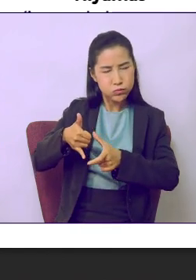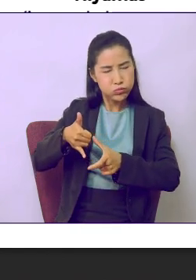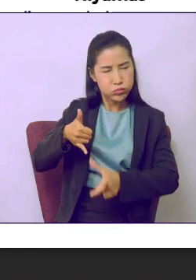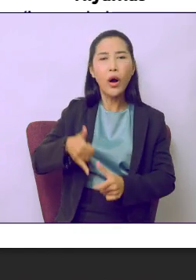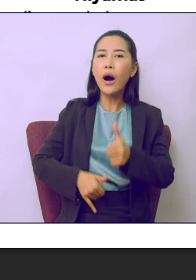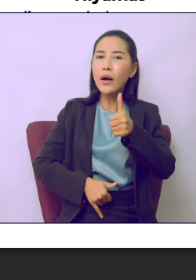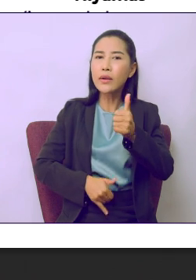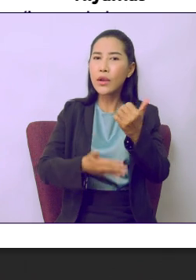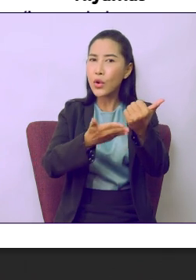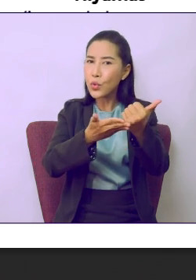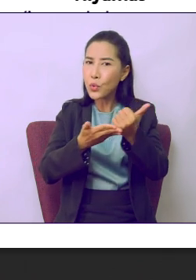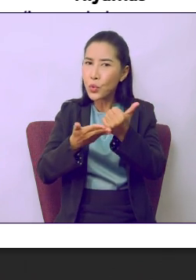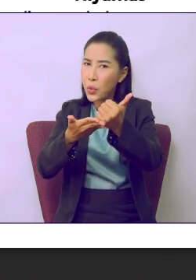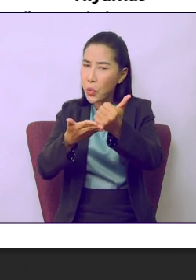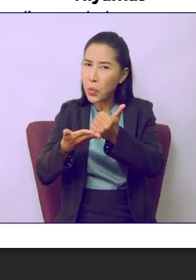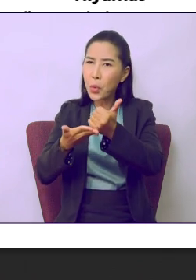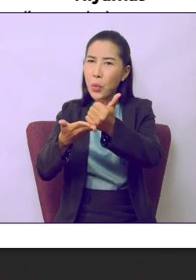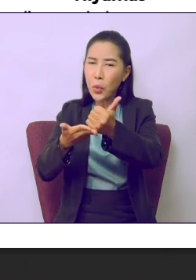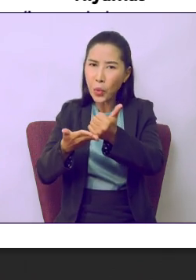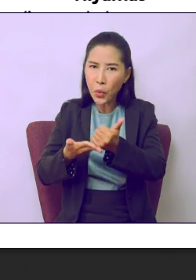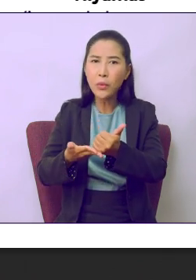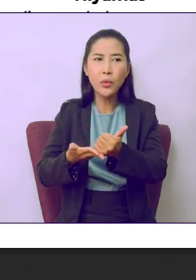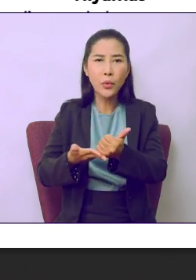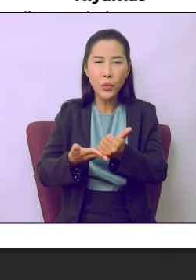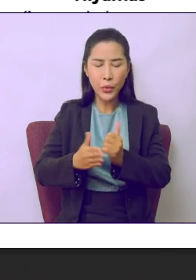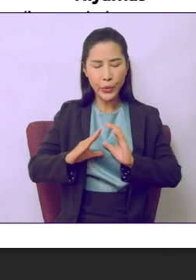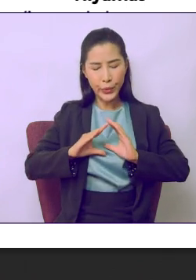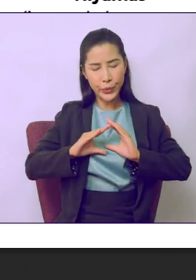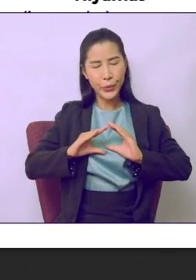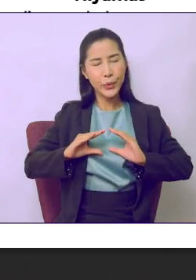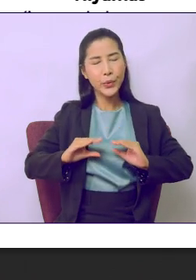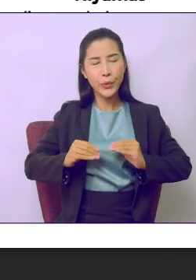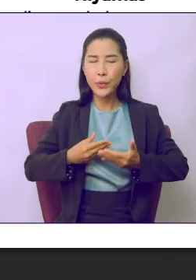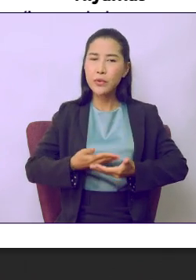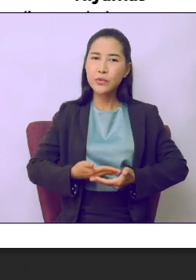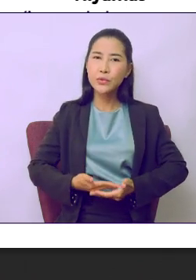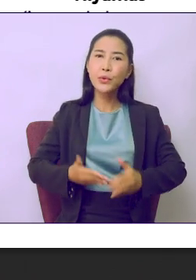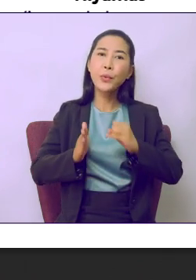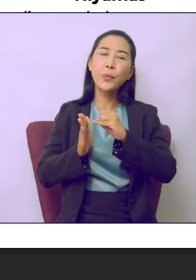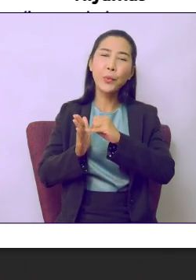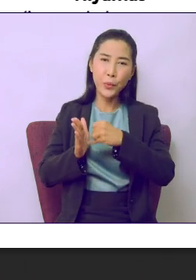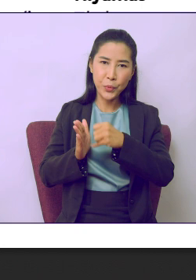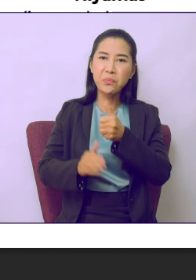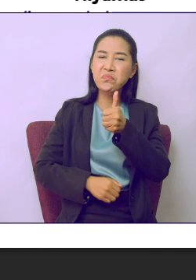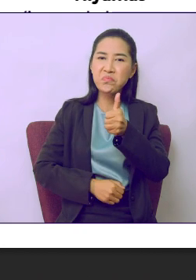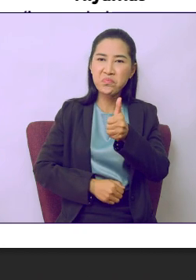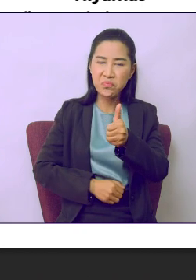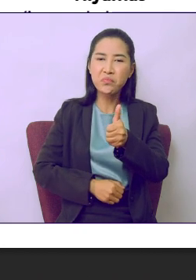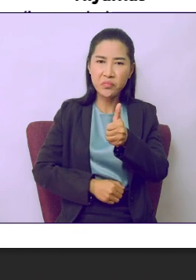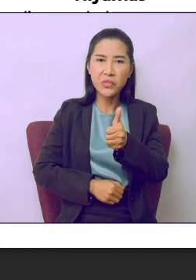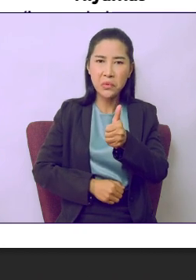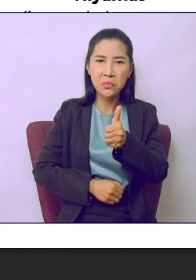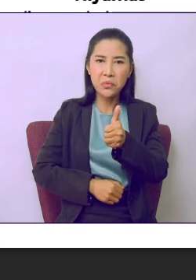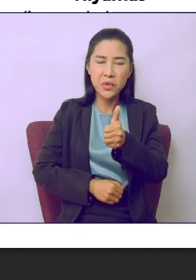เนาะแล้วก็จะพาเราเนี่ยเข้าไปสู่นะครับสมาธิได้ง่ายนะครับสมาธิได้ง่ายก็คือเป็นเป็นเป็นเป็นตัวนึง